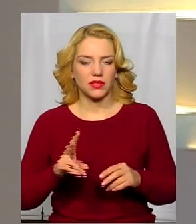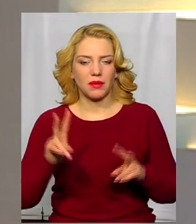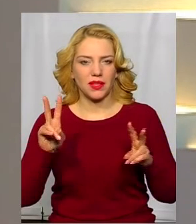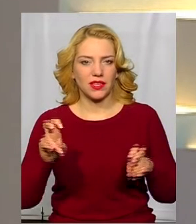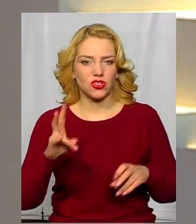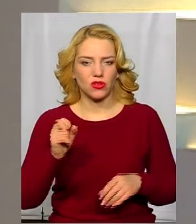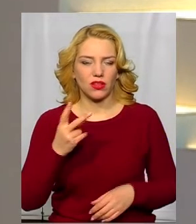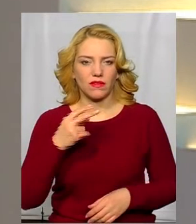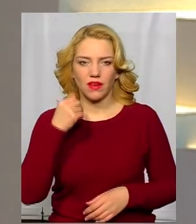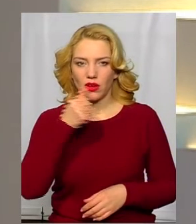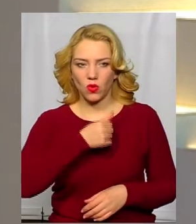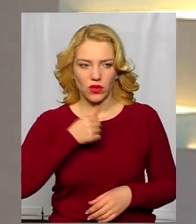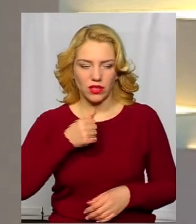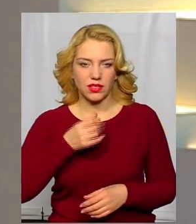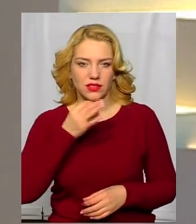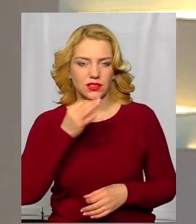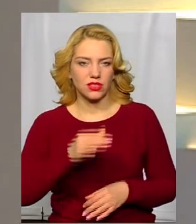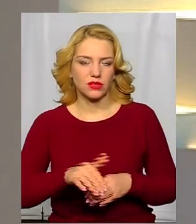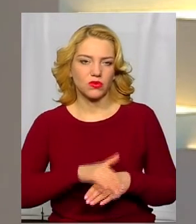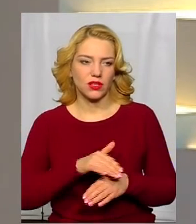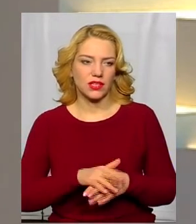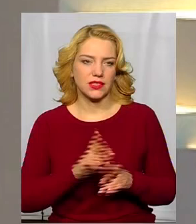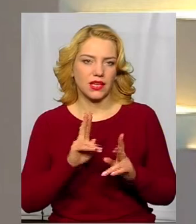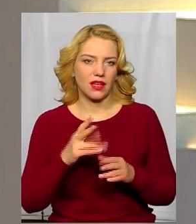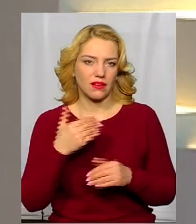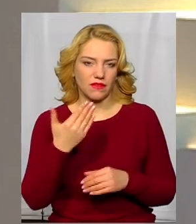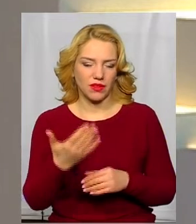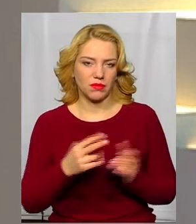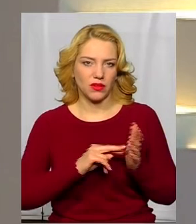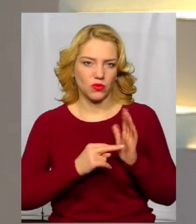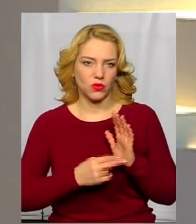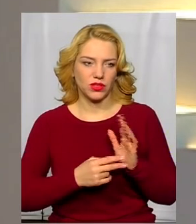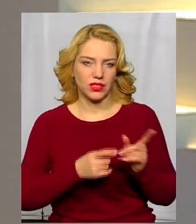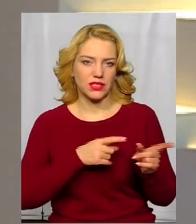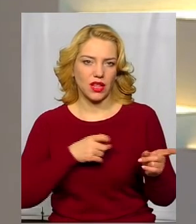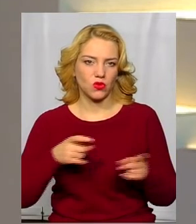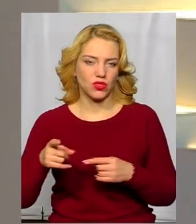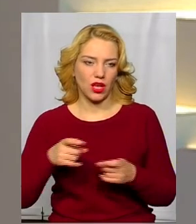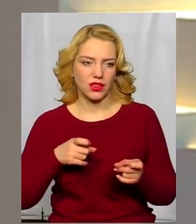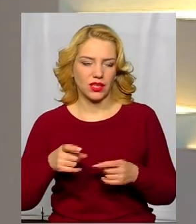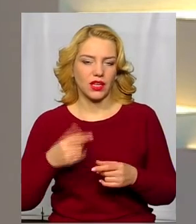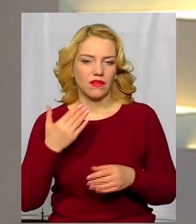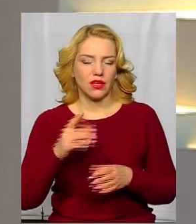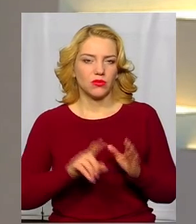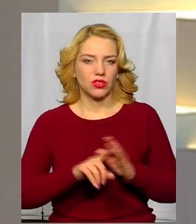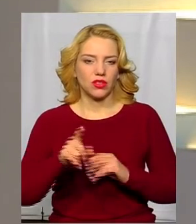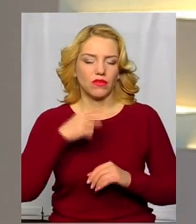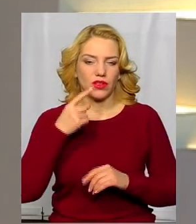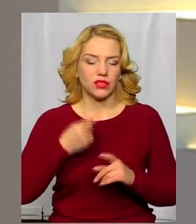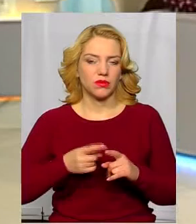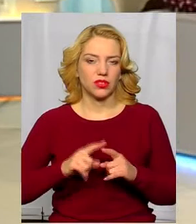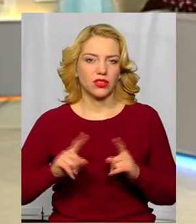на 2 роки, скажіть, будь ласка, як ви плануєте залучати, ви почали говорити про те,